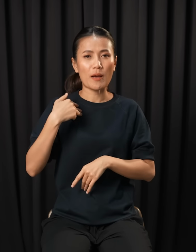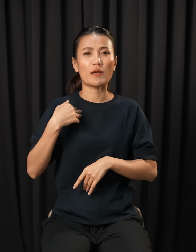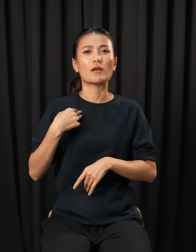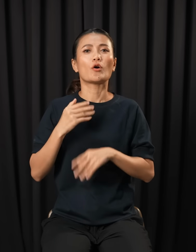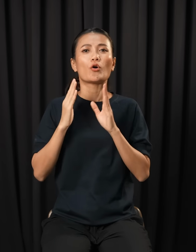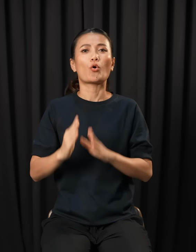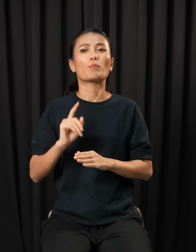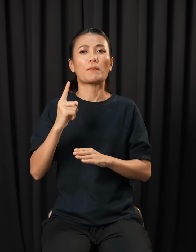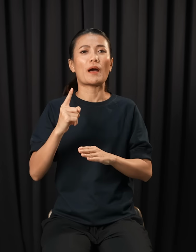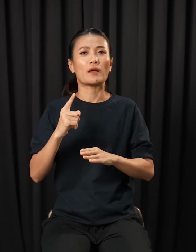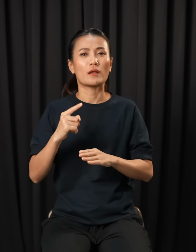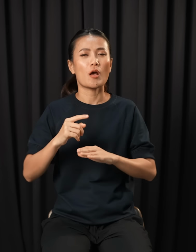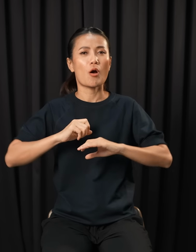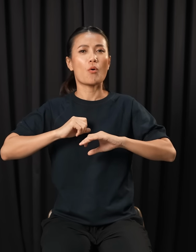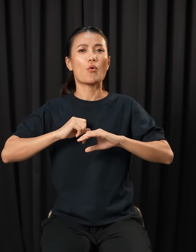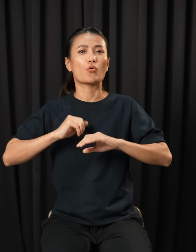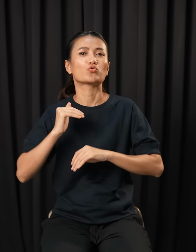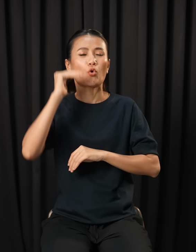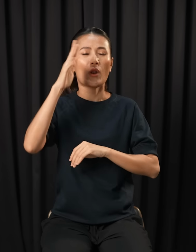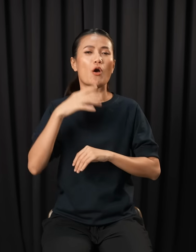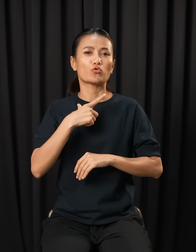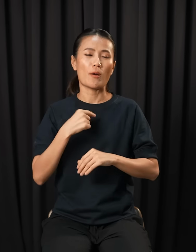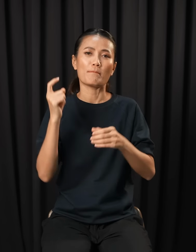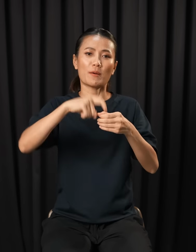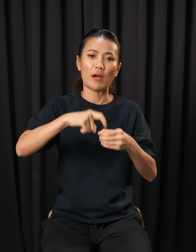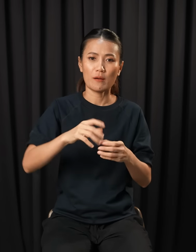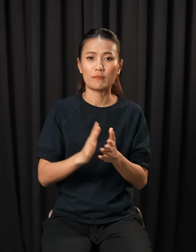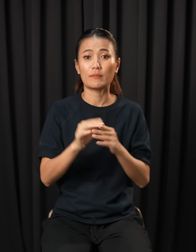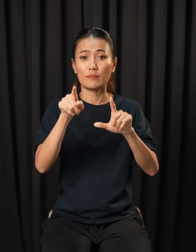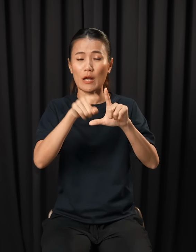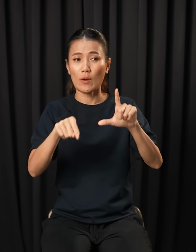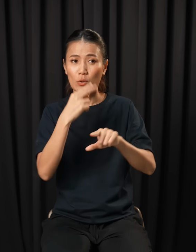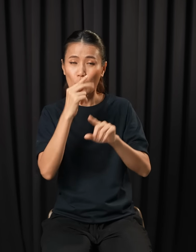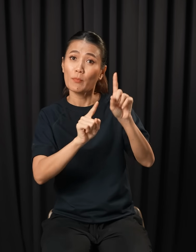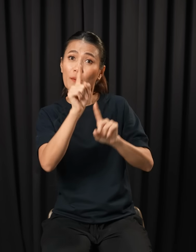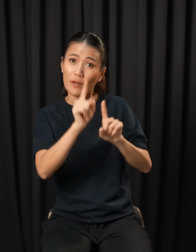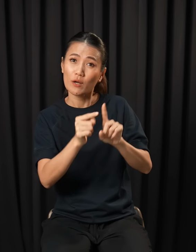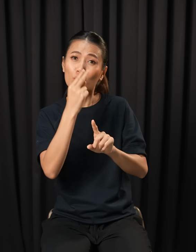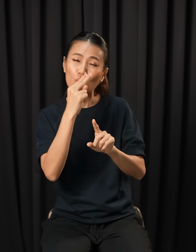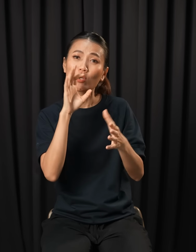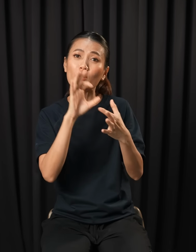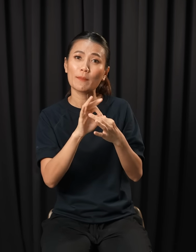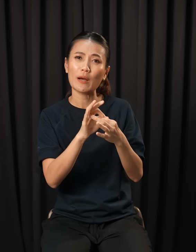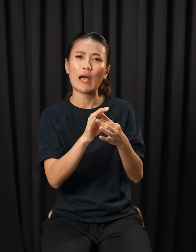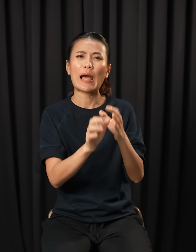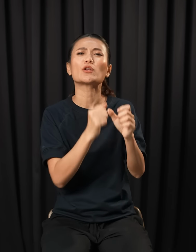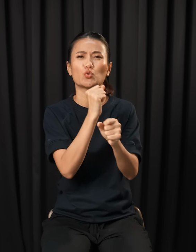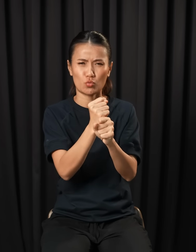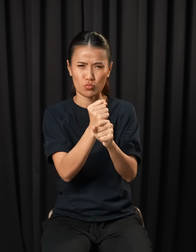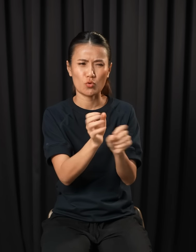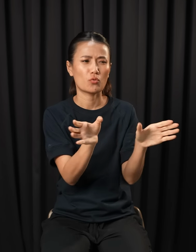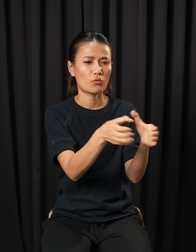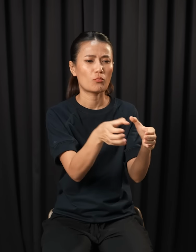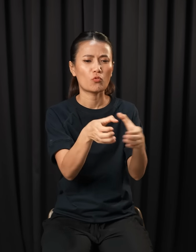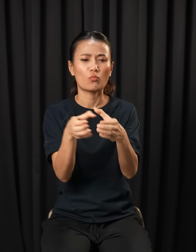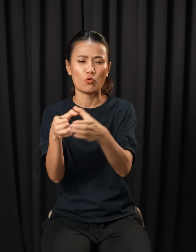ให้เป็นพรรคการเมืองรุ่นใหม่ของคนรุ่นใหม่ด้วยแล้วก็รุ่นใหญ่ไปในตัวด้วยเพื่อที่จะขยายฐานให้มากขึ้น ก้าวไกลอาจจะใช้วิธีการ